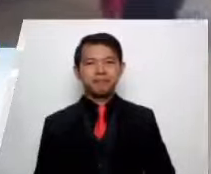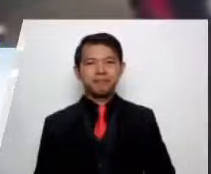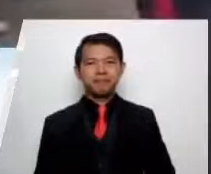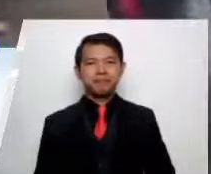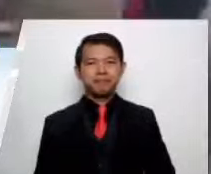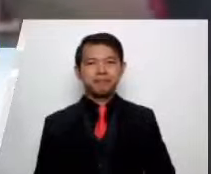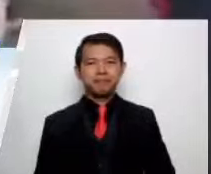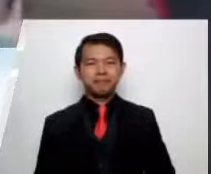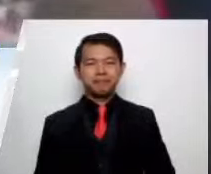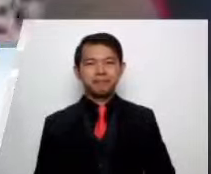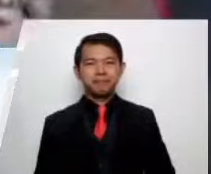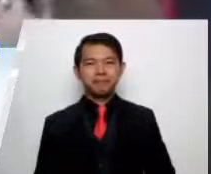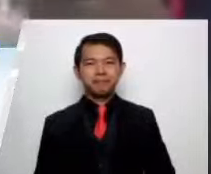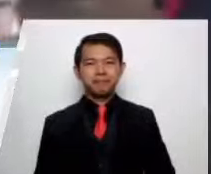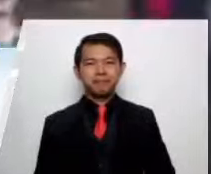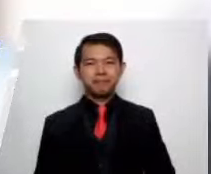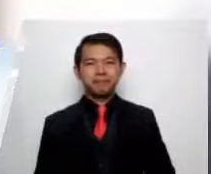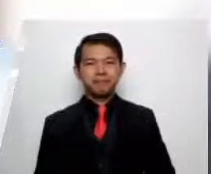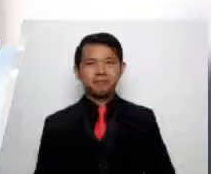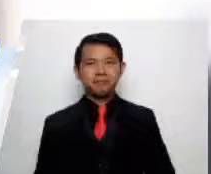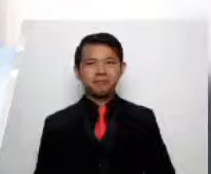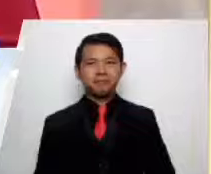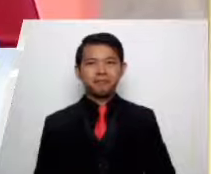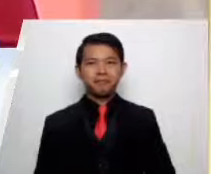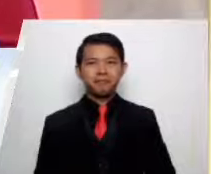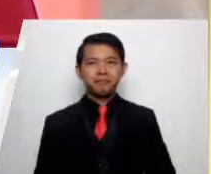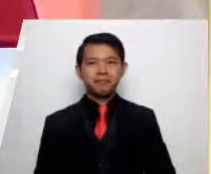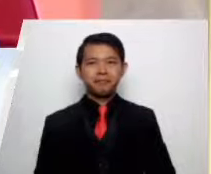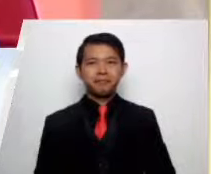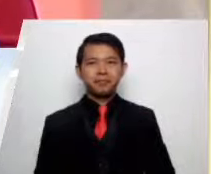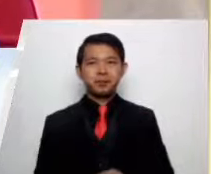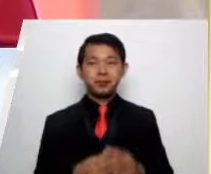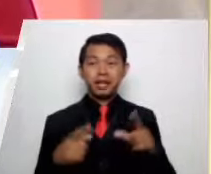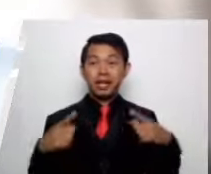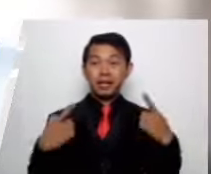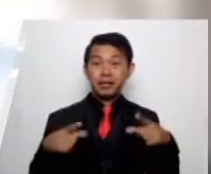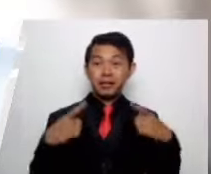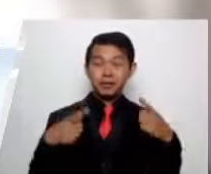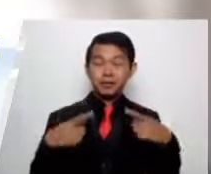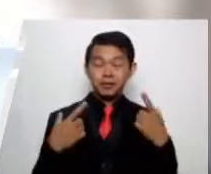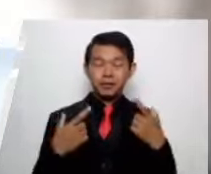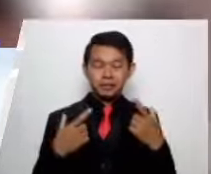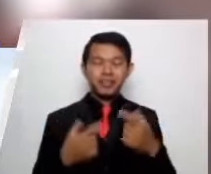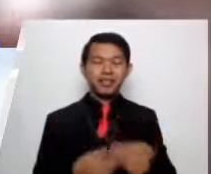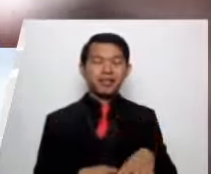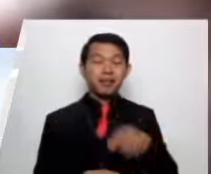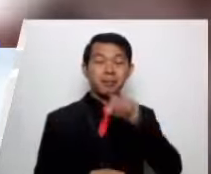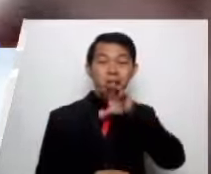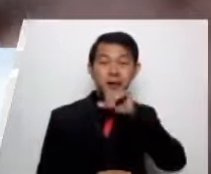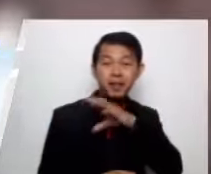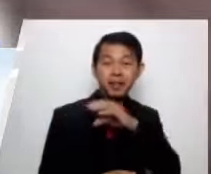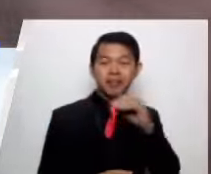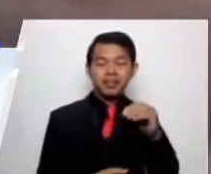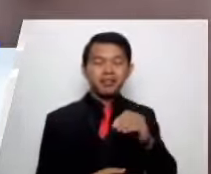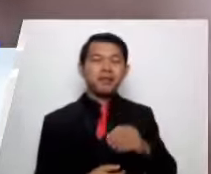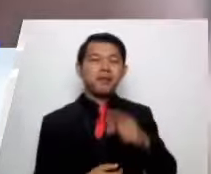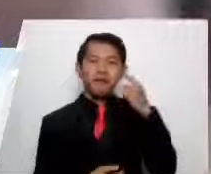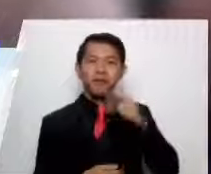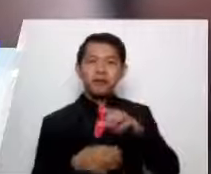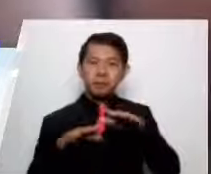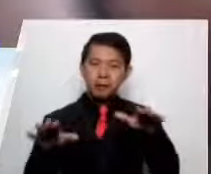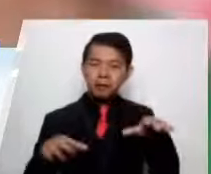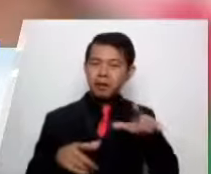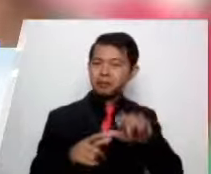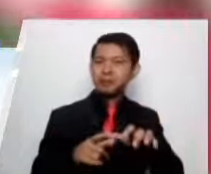Sa Kalambalago na naman, para sa mga lolo at lola, pati sa mga batang may special needs, ang Valentine's Day celebration ng Highway Patrol